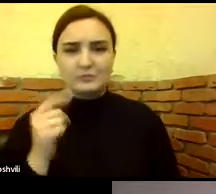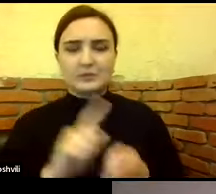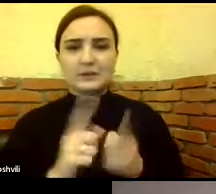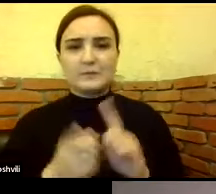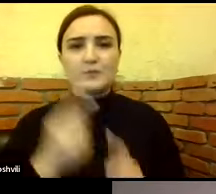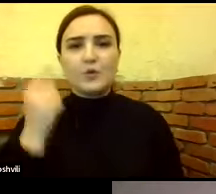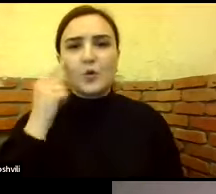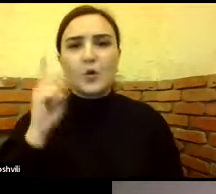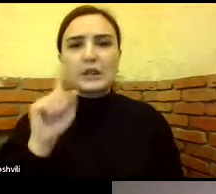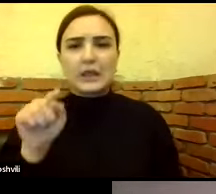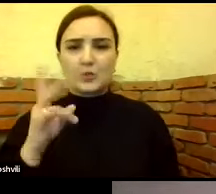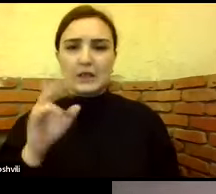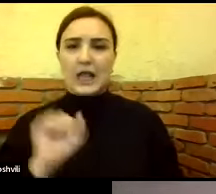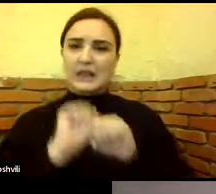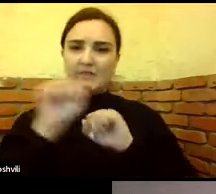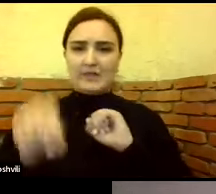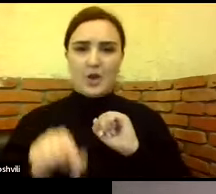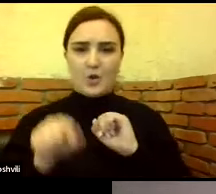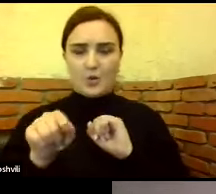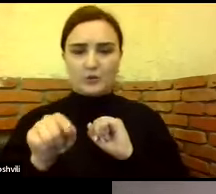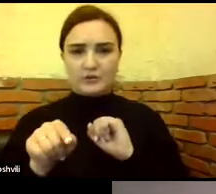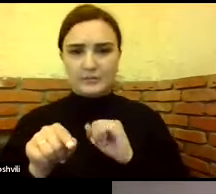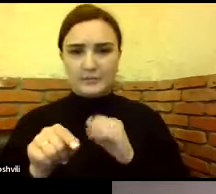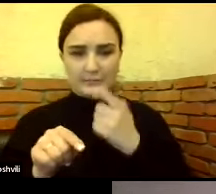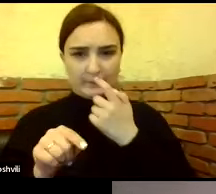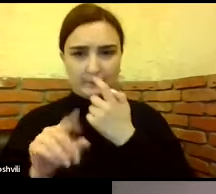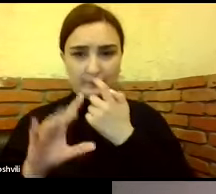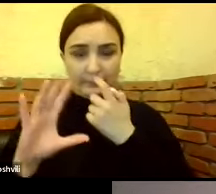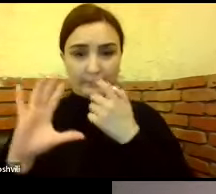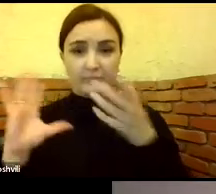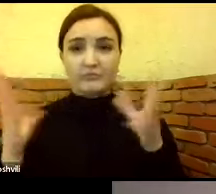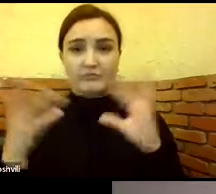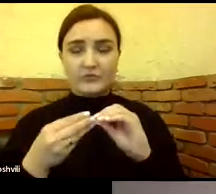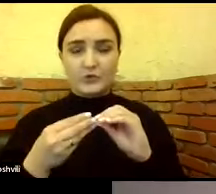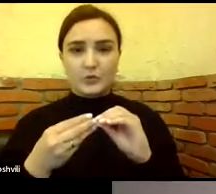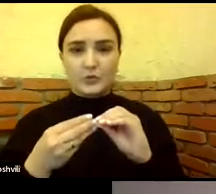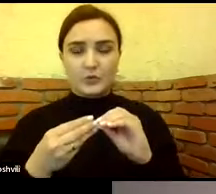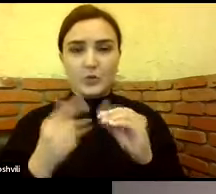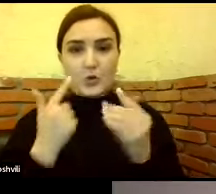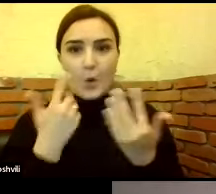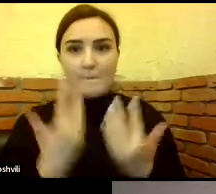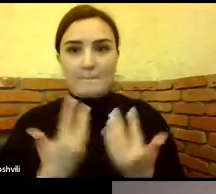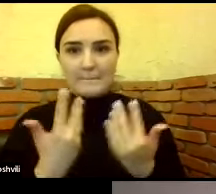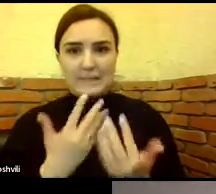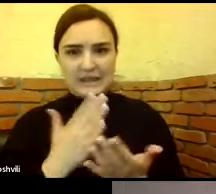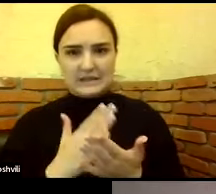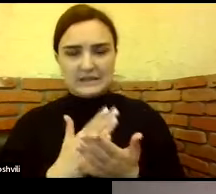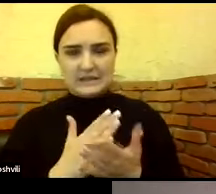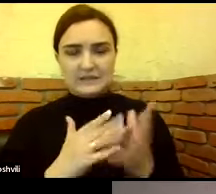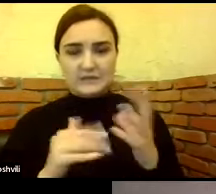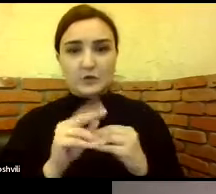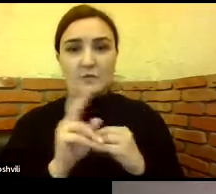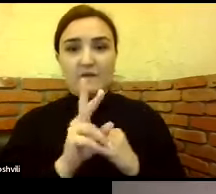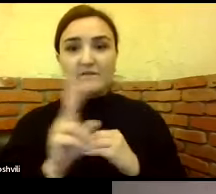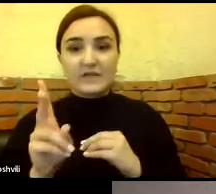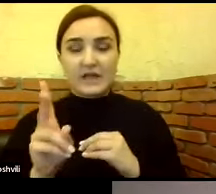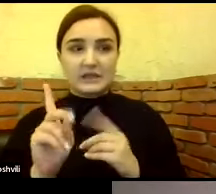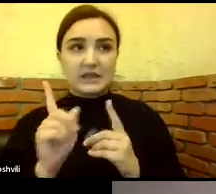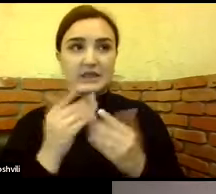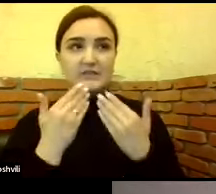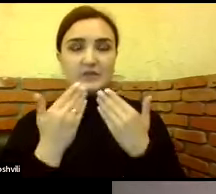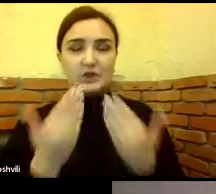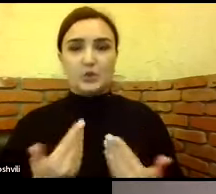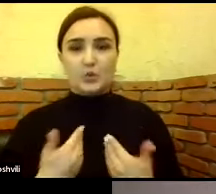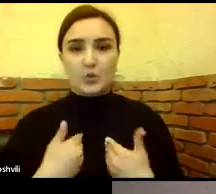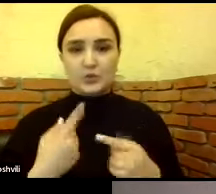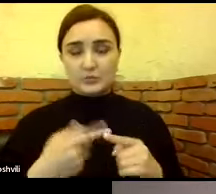ეგ ჩვენთვის შეშიმო პირებისთვის ზოგადად რა კომპლექსი ვიტყვაკ მგონია რომ მაგაზე ვინმე მკითხოს იმიტომ რომ რაღაც